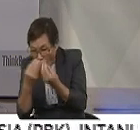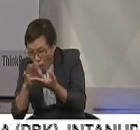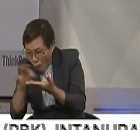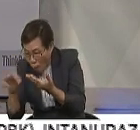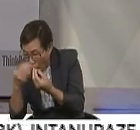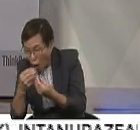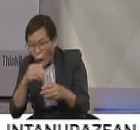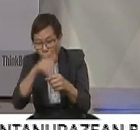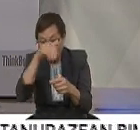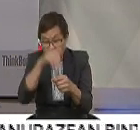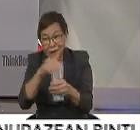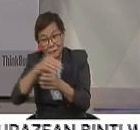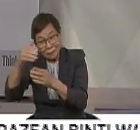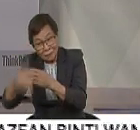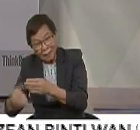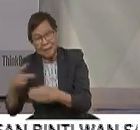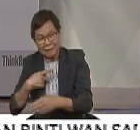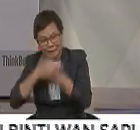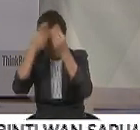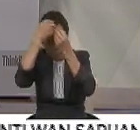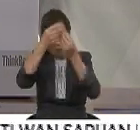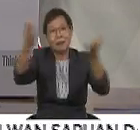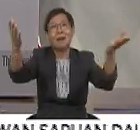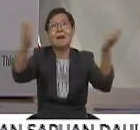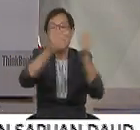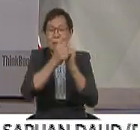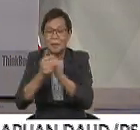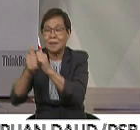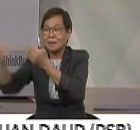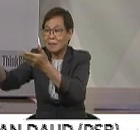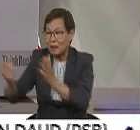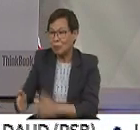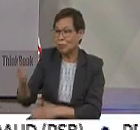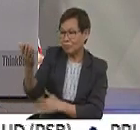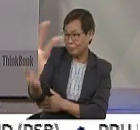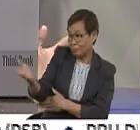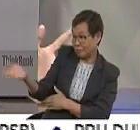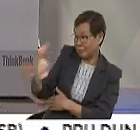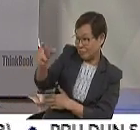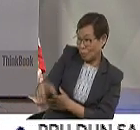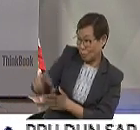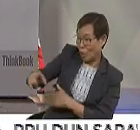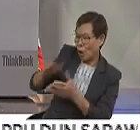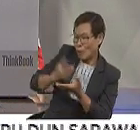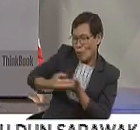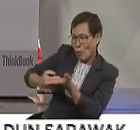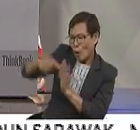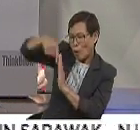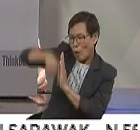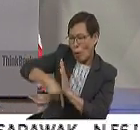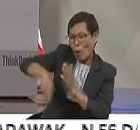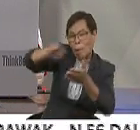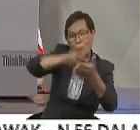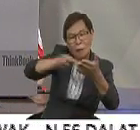nanti. Sebenarnya kita akan bersama lagi dengan tetamu-tetamu kita untuk bicara lanjut lagi tentang